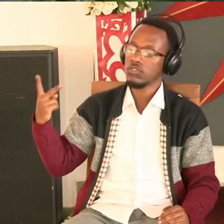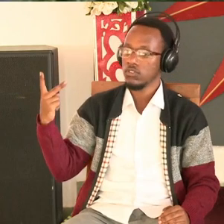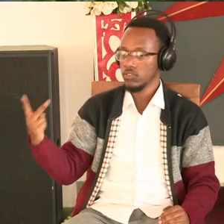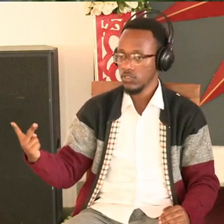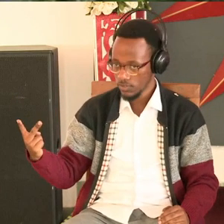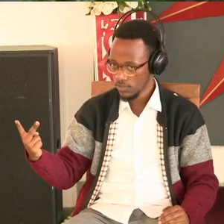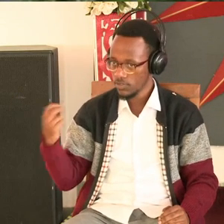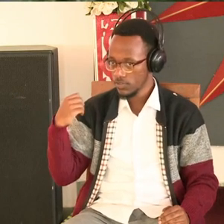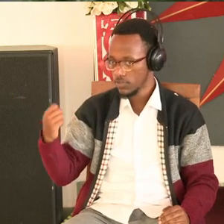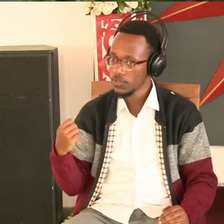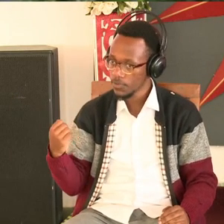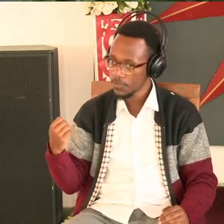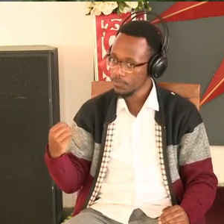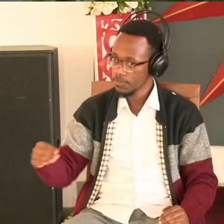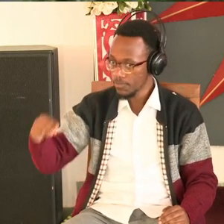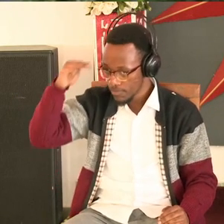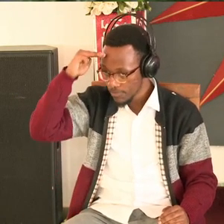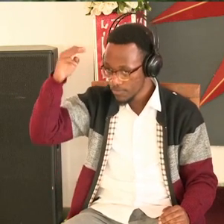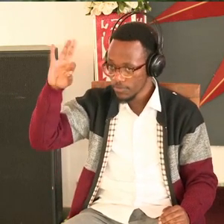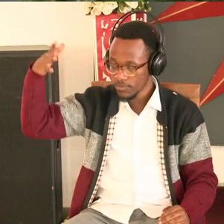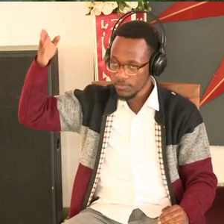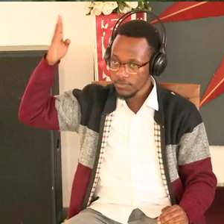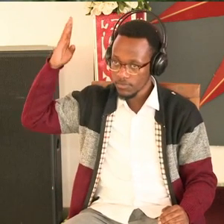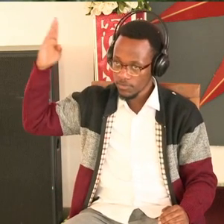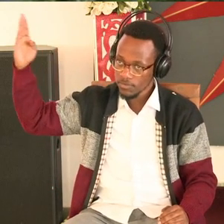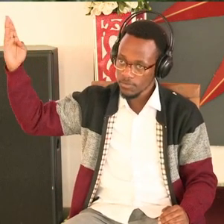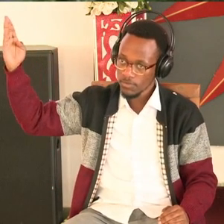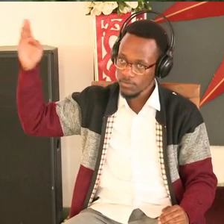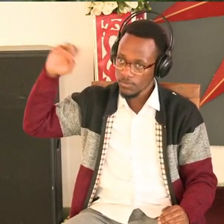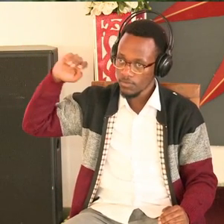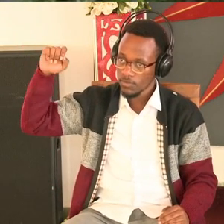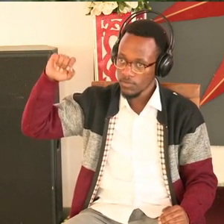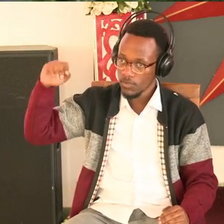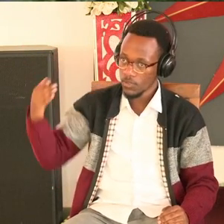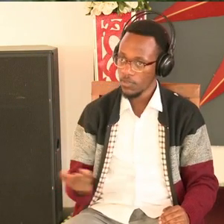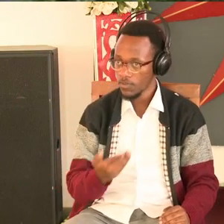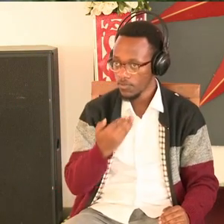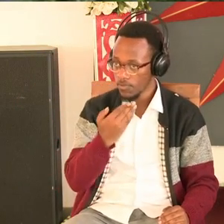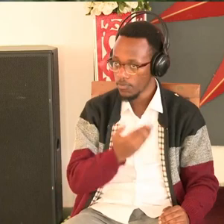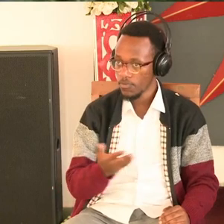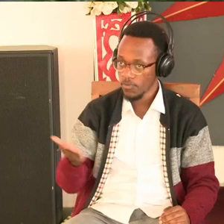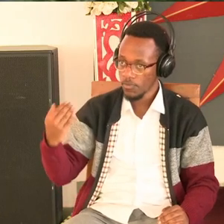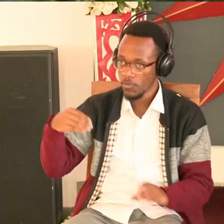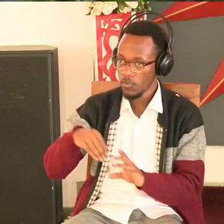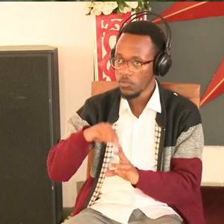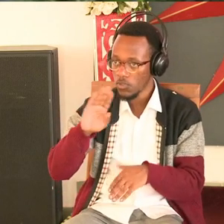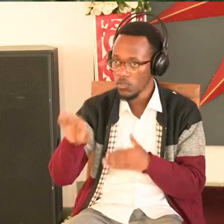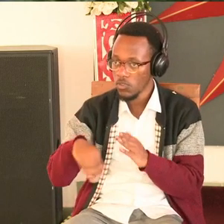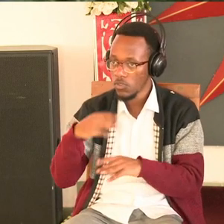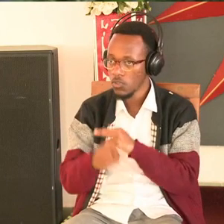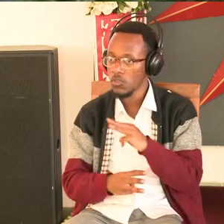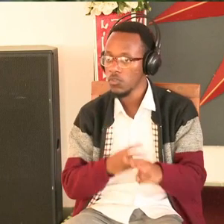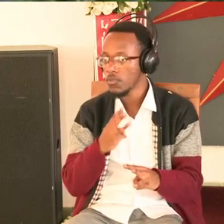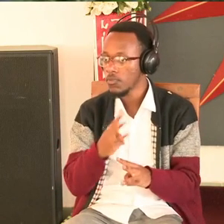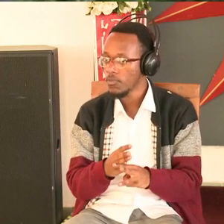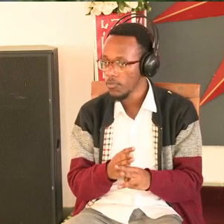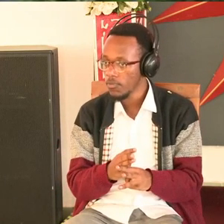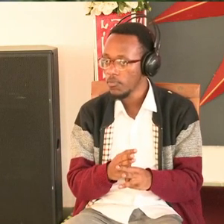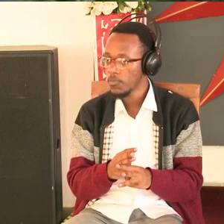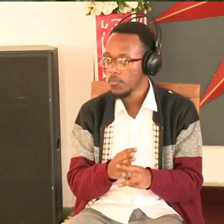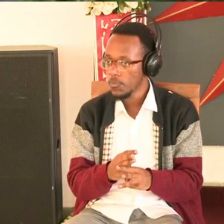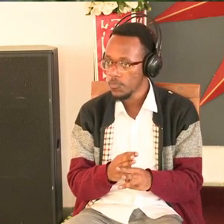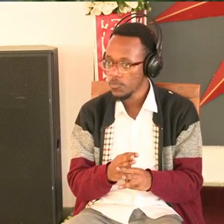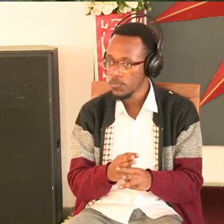divin a effectivement ubutumwa bw'Imana été porté ubutumwa bw'Imana rwose bwaratwawe mu isi